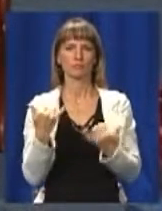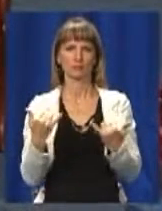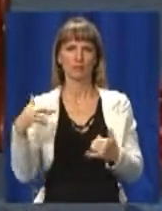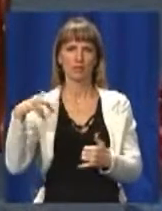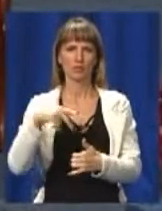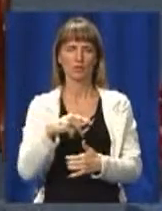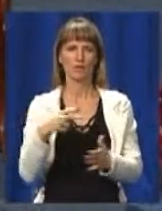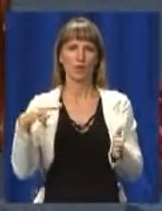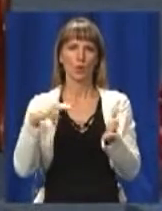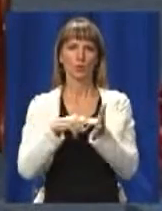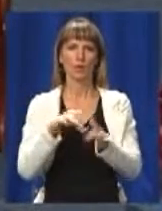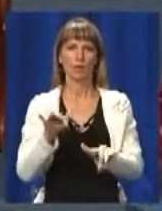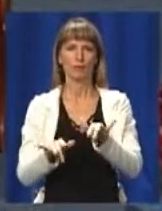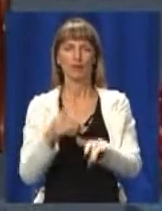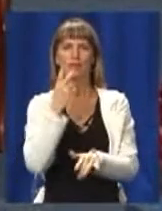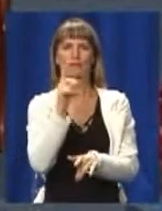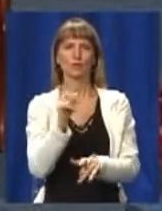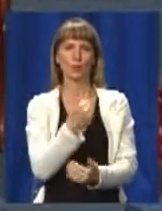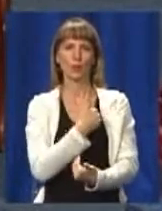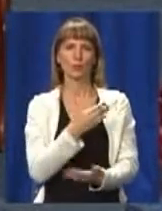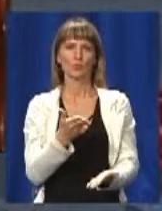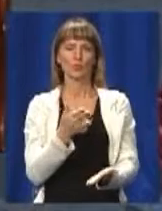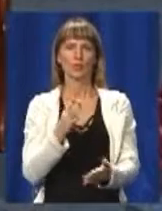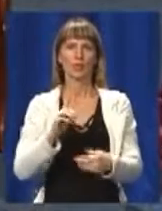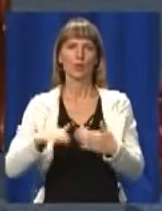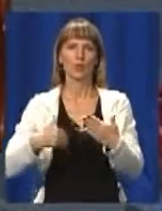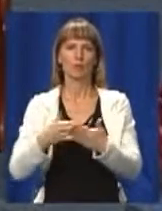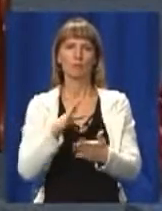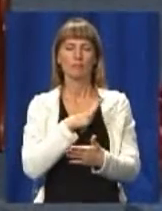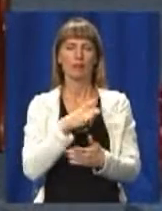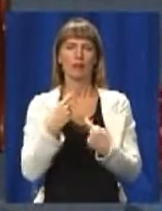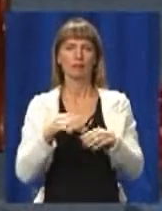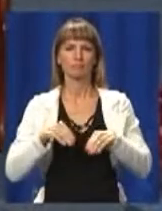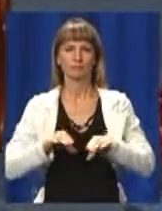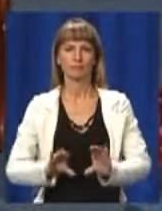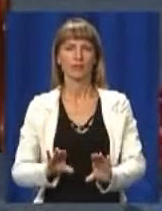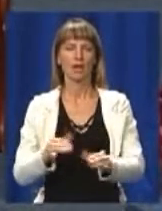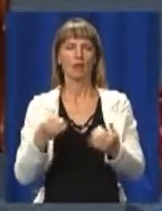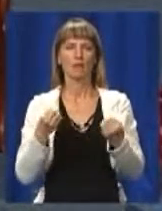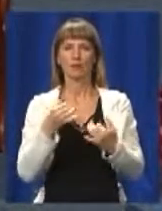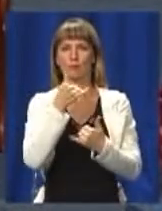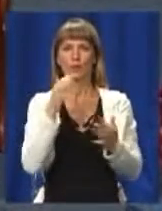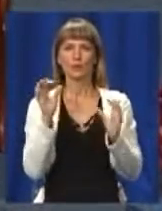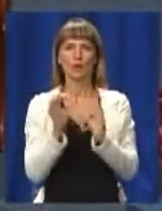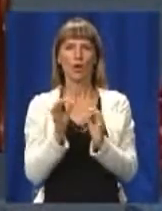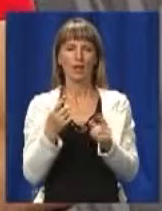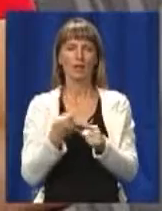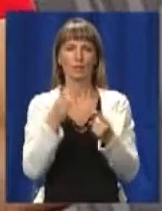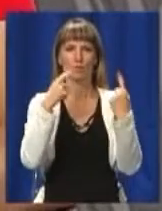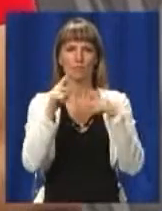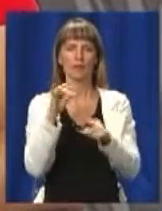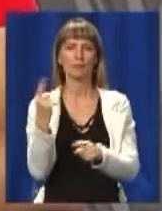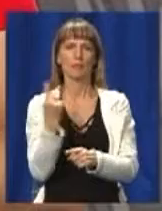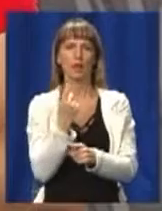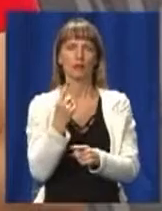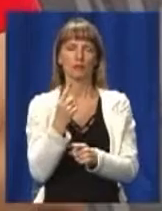з тобою вдома, включили комп'ютер, хоп, дивишся, що хочеш. До цього там були касети і тому подібні, да? Просто не могли зберігати, насправді, ці мультфільми. І